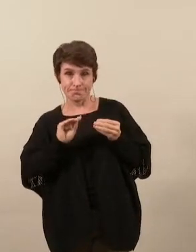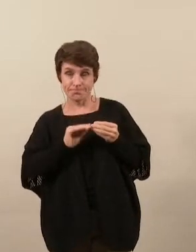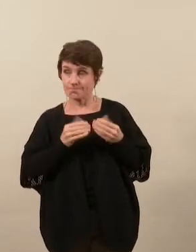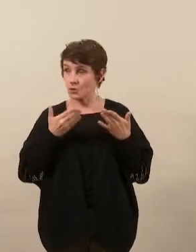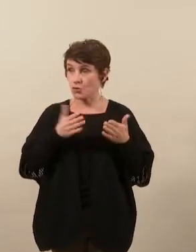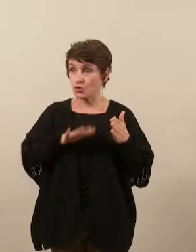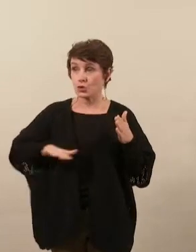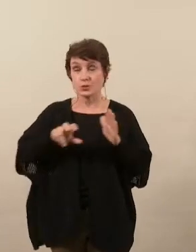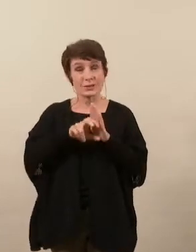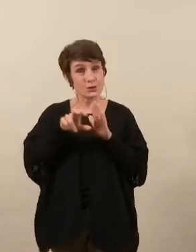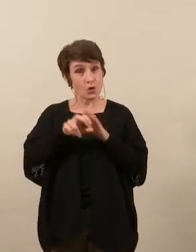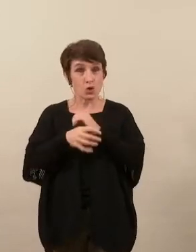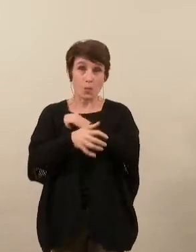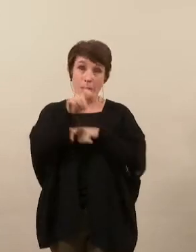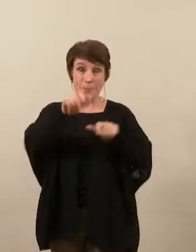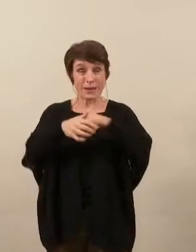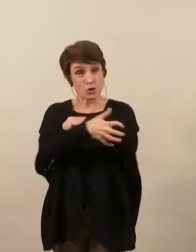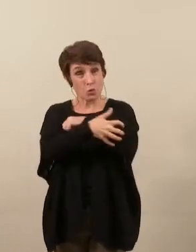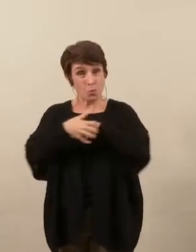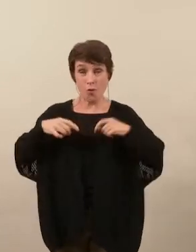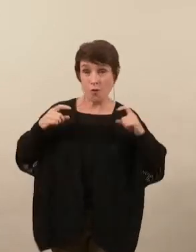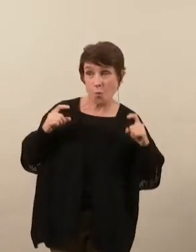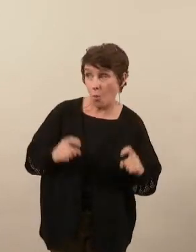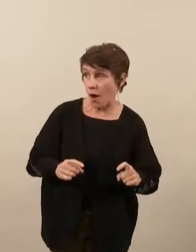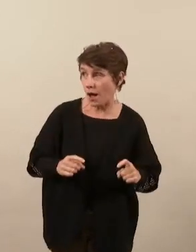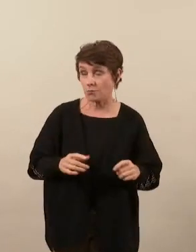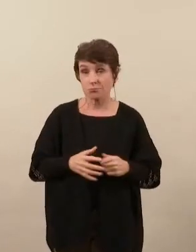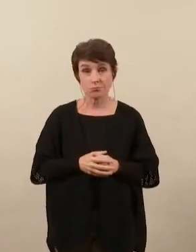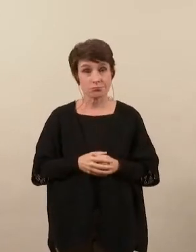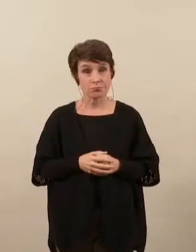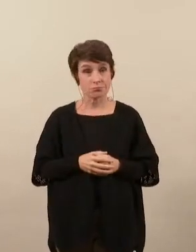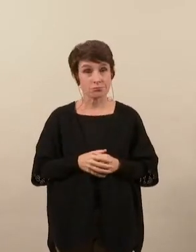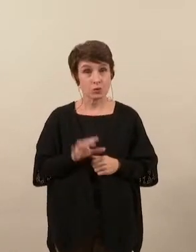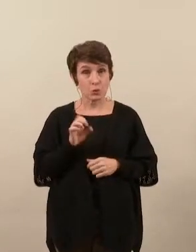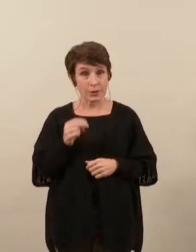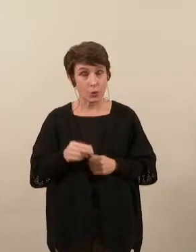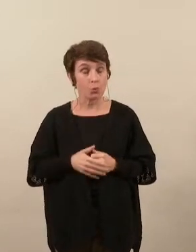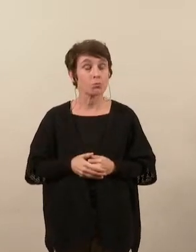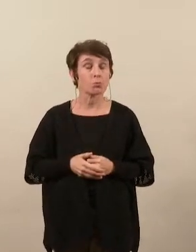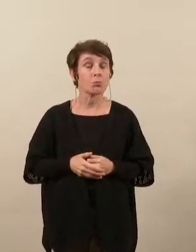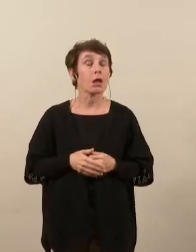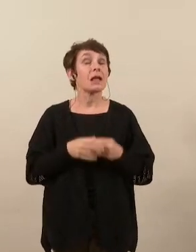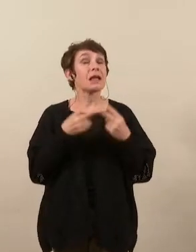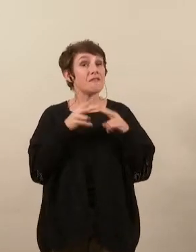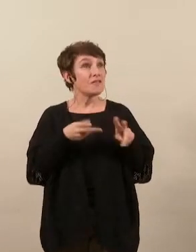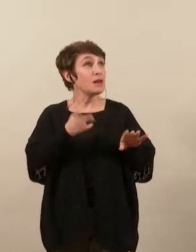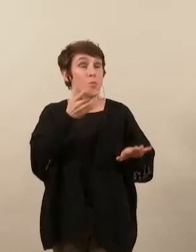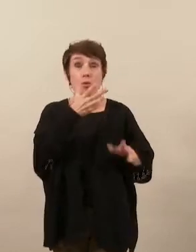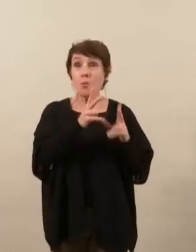à Grenoble? La ville est-elle plus propre, mieux entretenue aujourd'hui? Non.